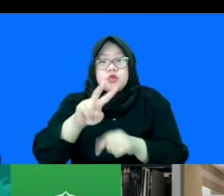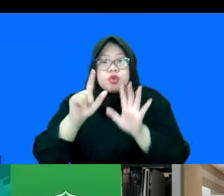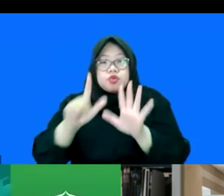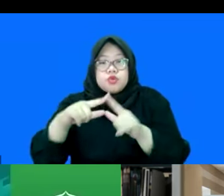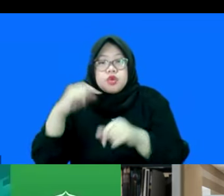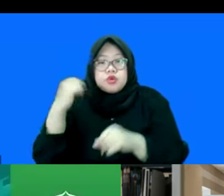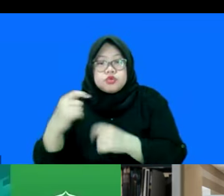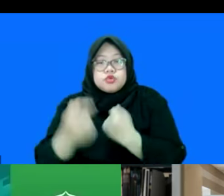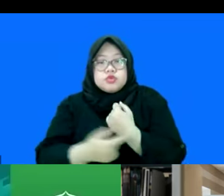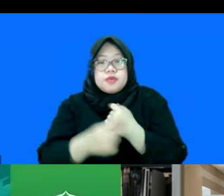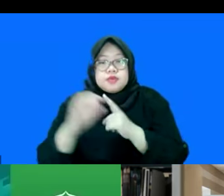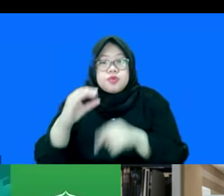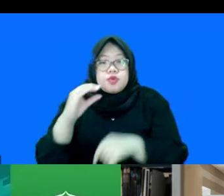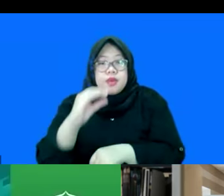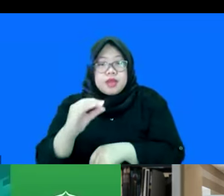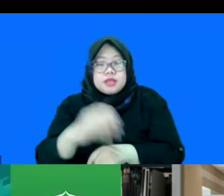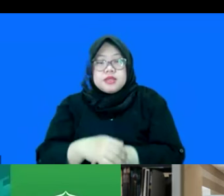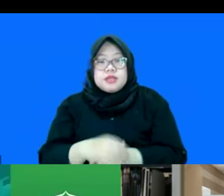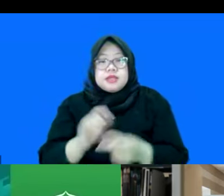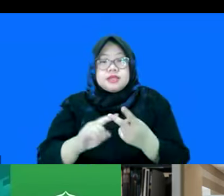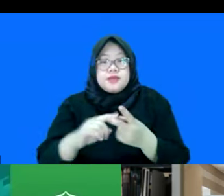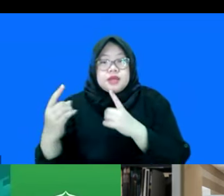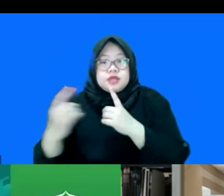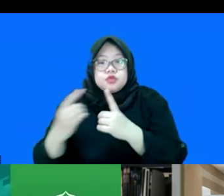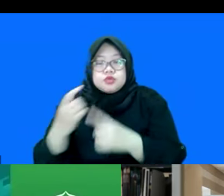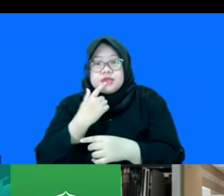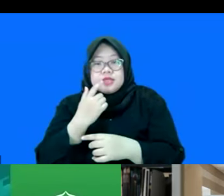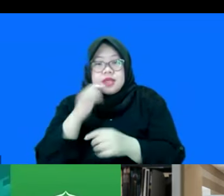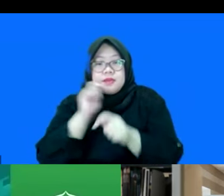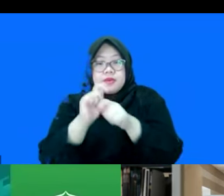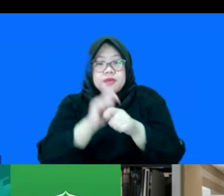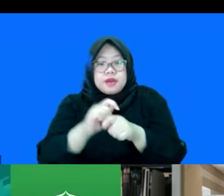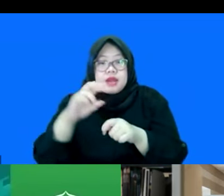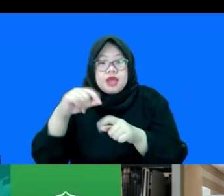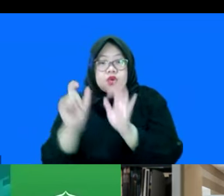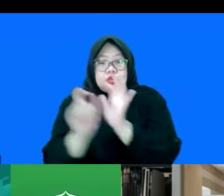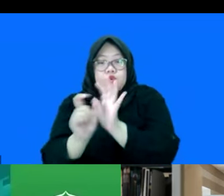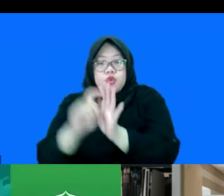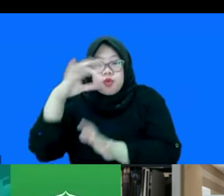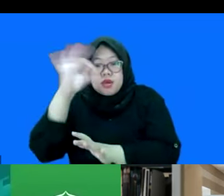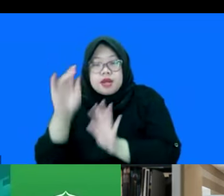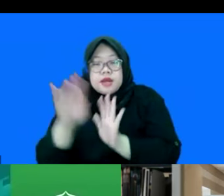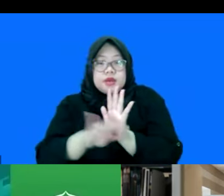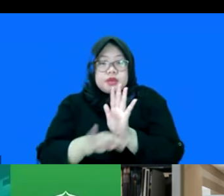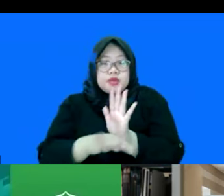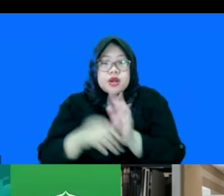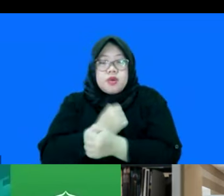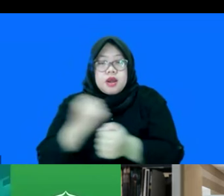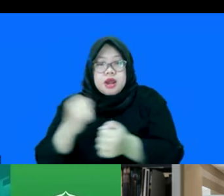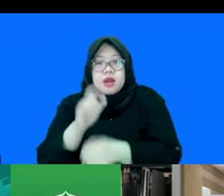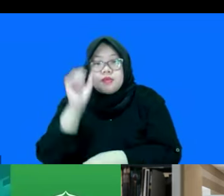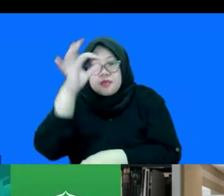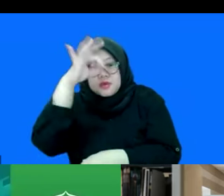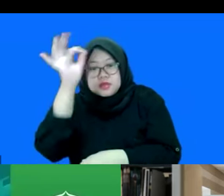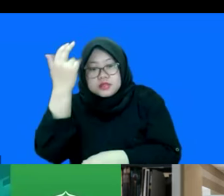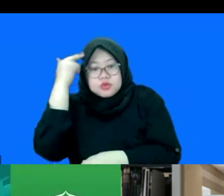10 pagi. Juga diskusi terkait dengan perbaikan RUU Polri dan pengaturan kewenangan kepolisian dalam hukum acara pidana